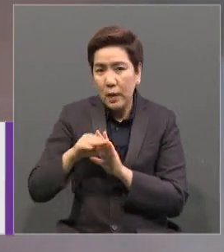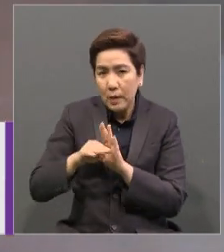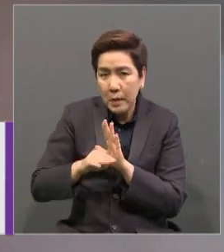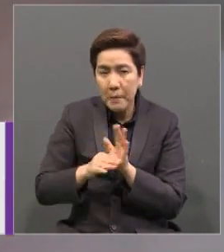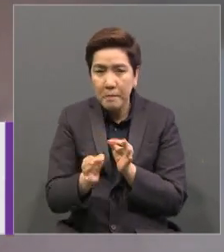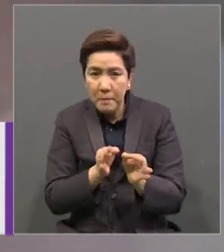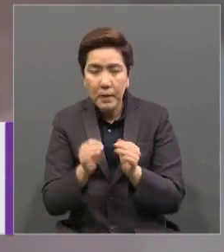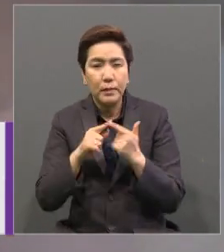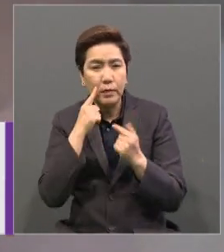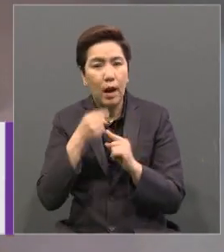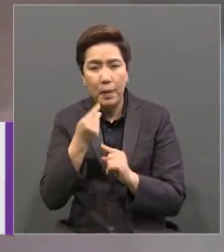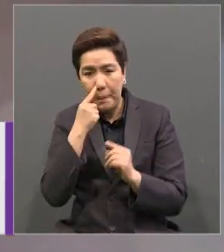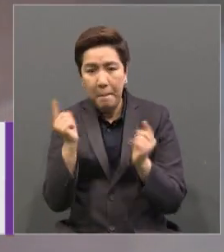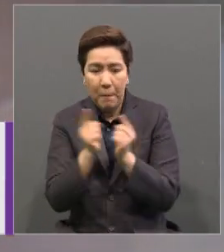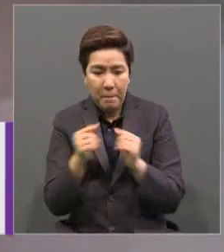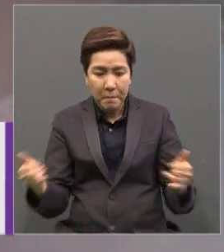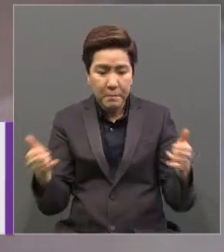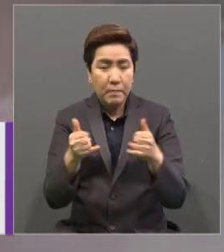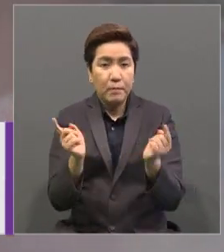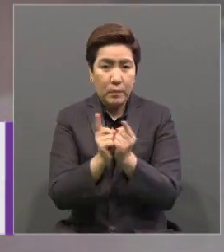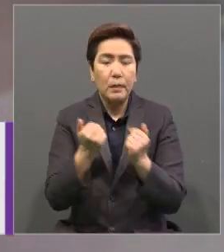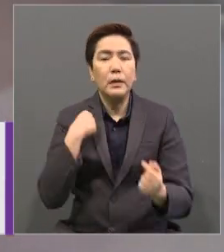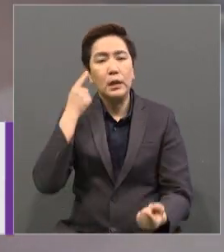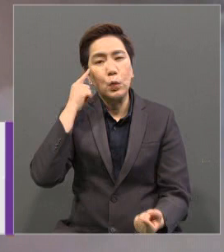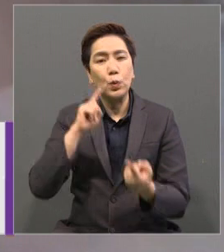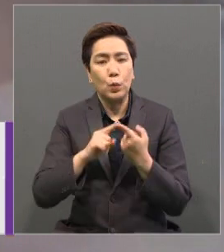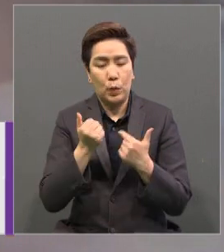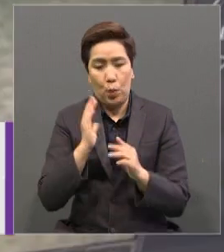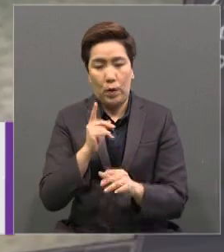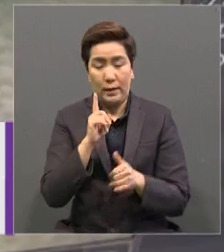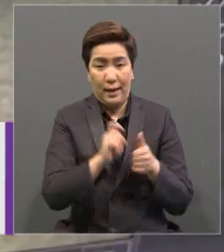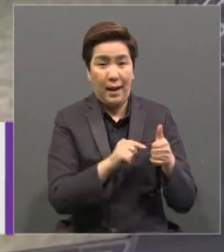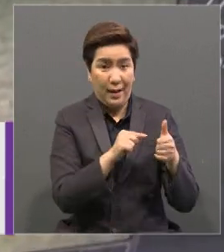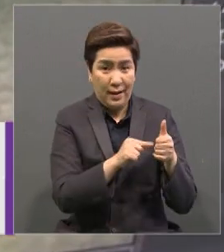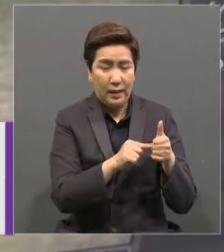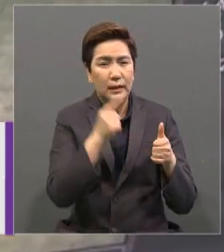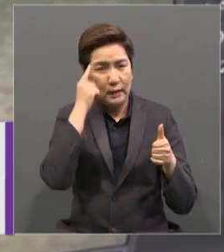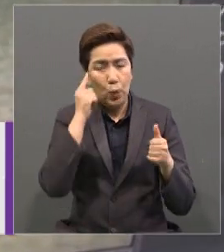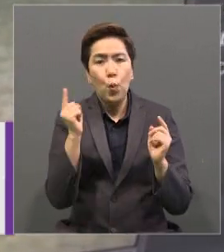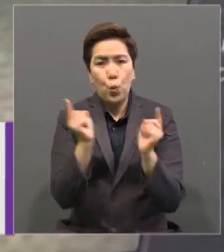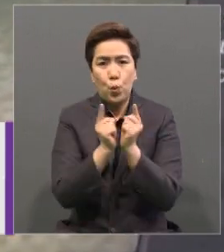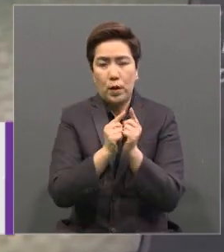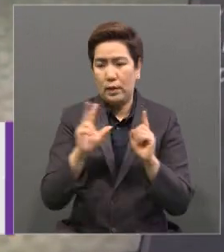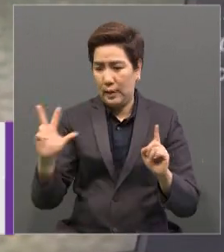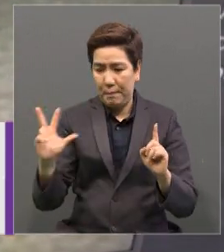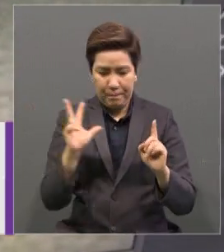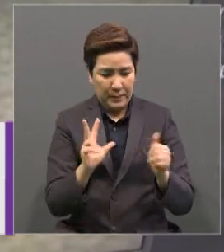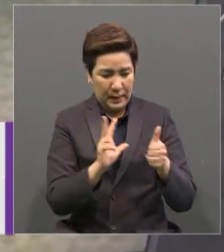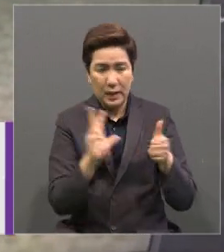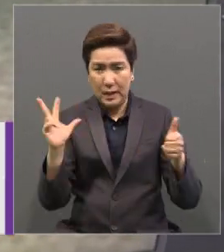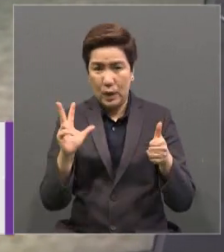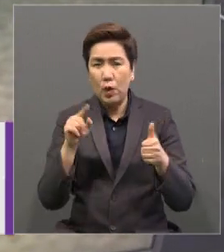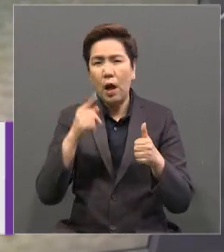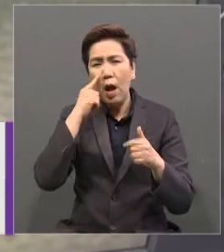อนและมีการแนะนำให้ไปเจอกันจากข้อมูลเนี่ยบอกว่าผู้เสียชีวิตน่าจะรู้จักกับกลุ่มชาวจีนตั้งแต่อยู่